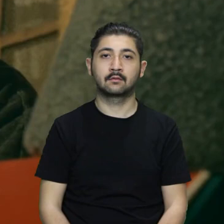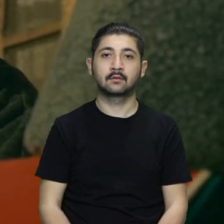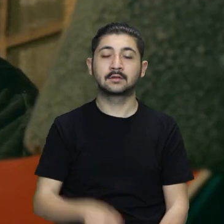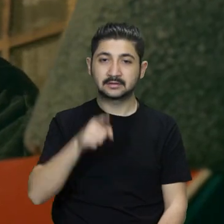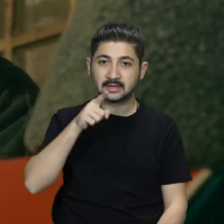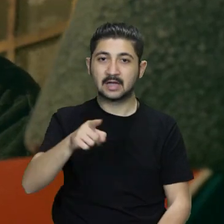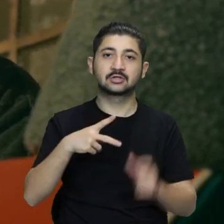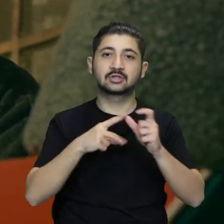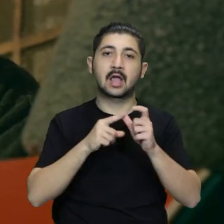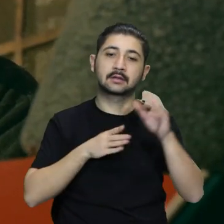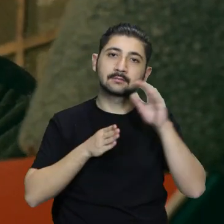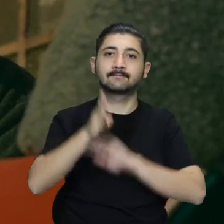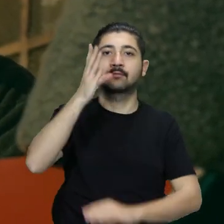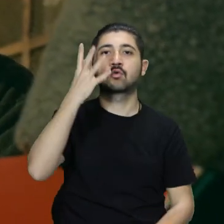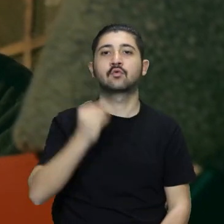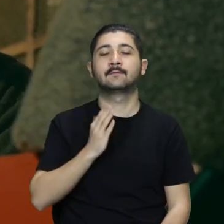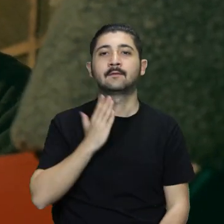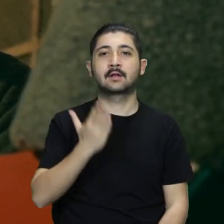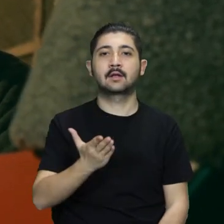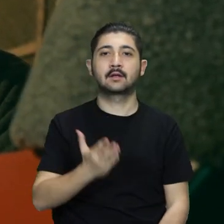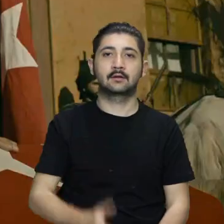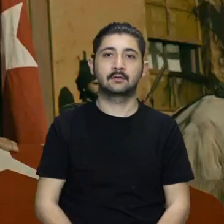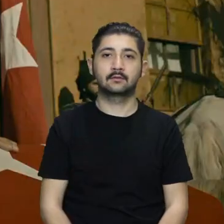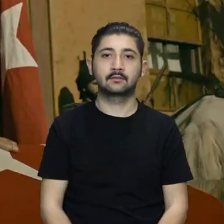Sen de eriştin şehitlik mertebesine.